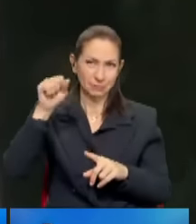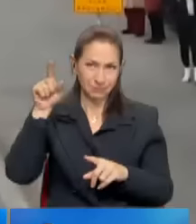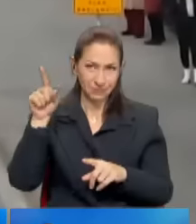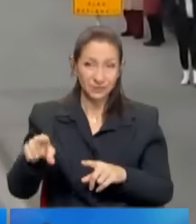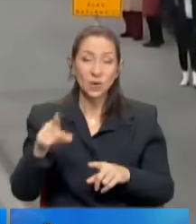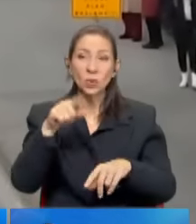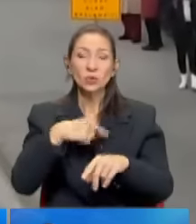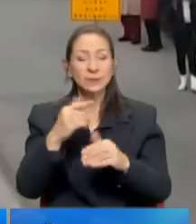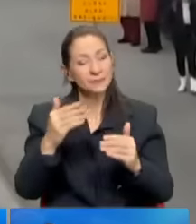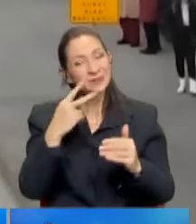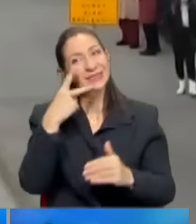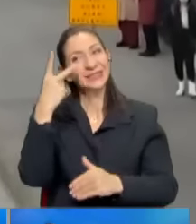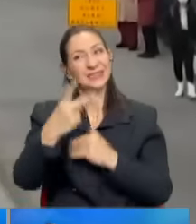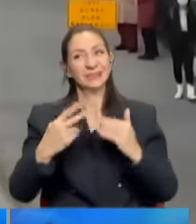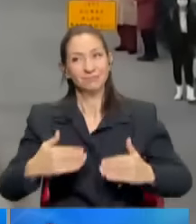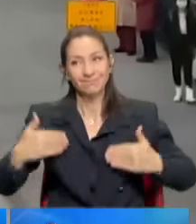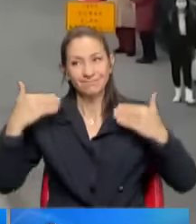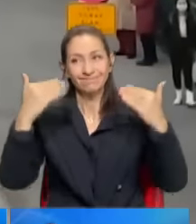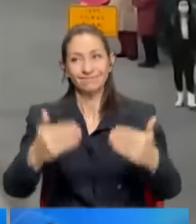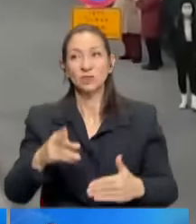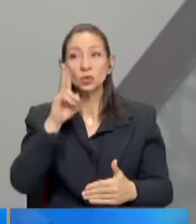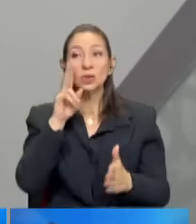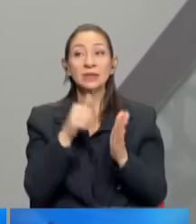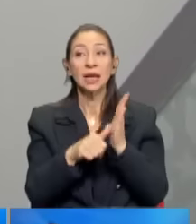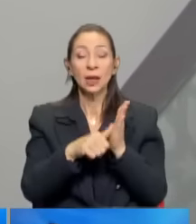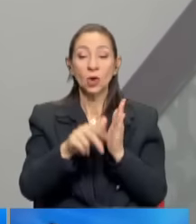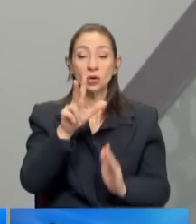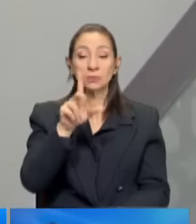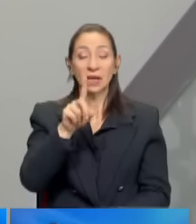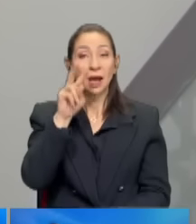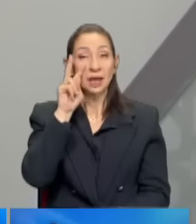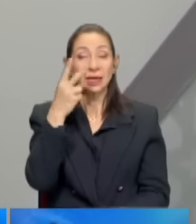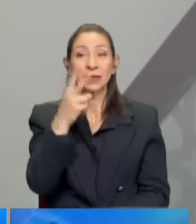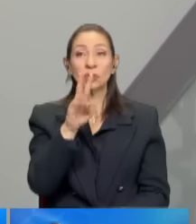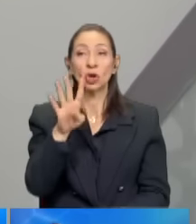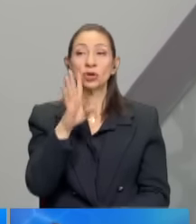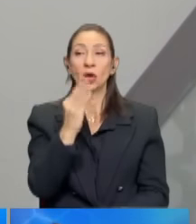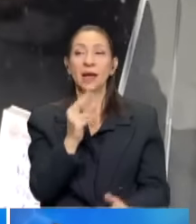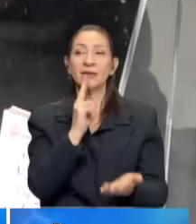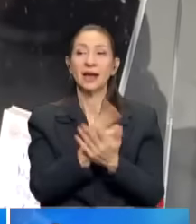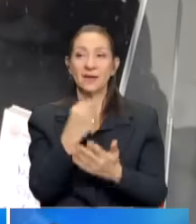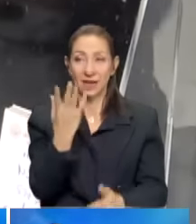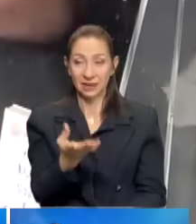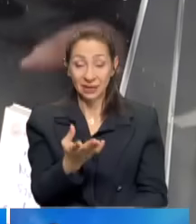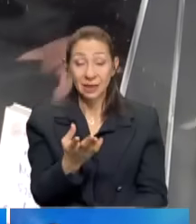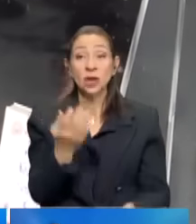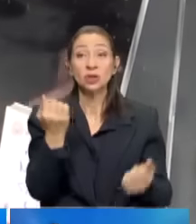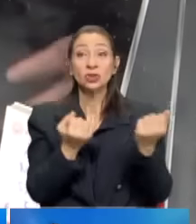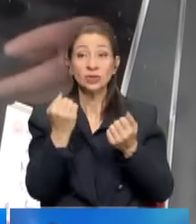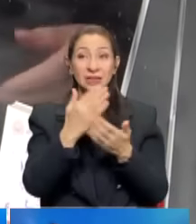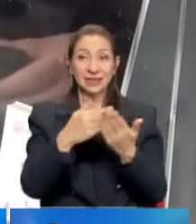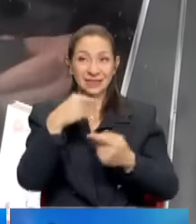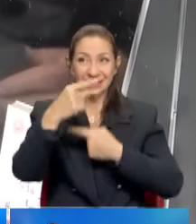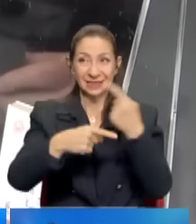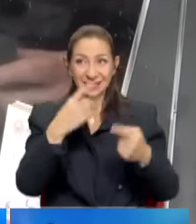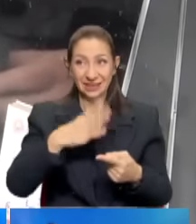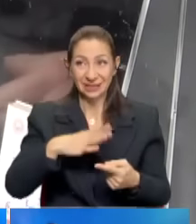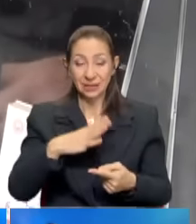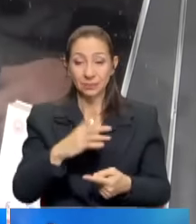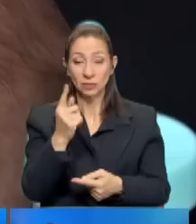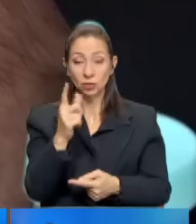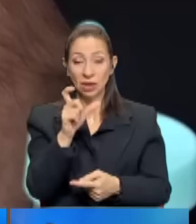Müdürlüğü o süreyi 2 yıl daha uzatmış yeni son tarihi 31 Aralık 2024 olarak belirlenmişti sürücü belgesini yenilemek için